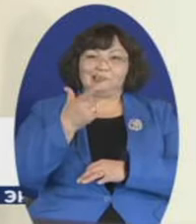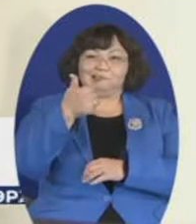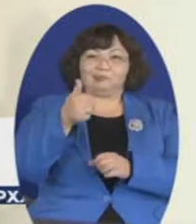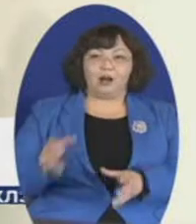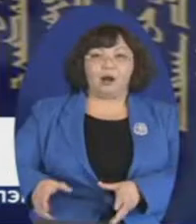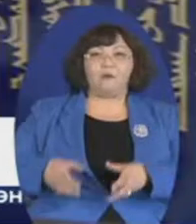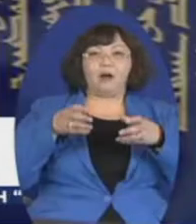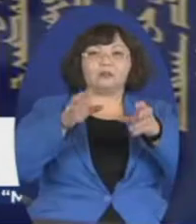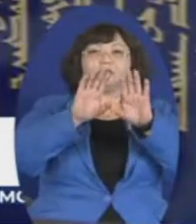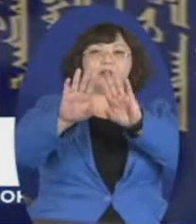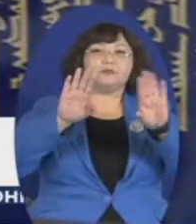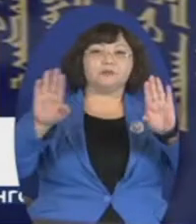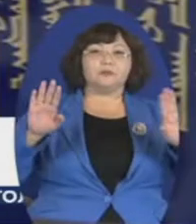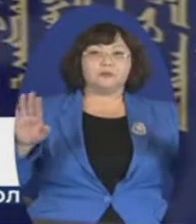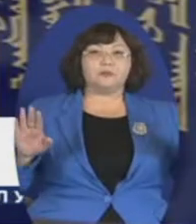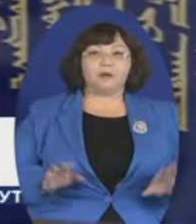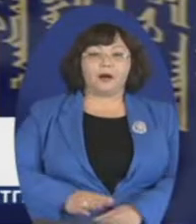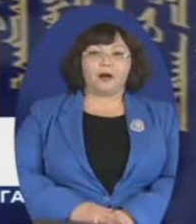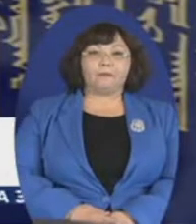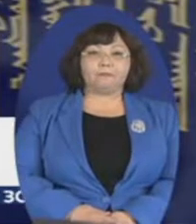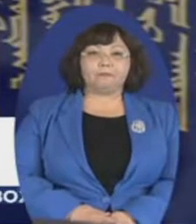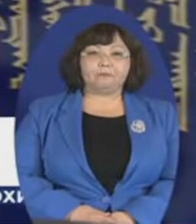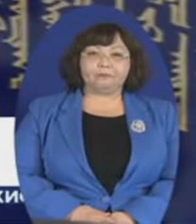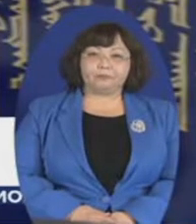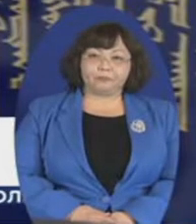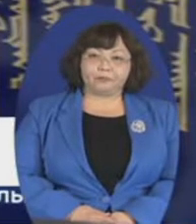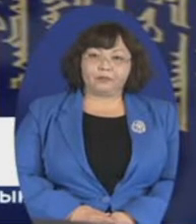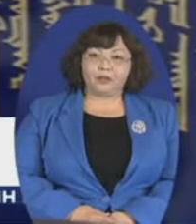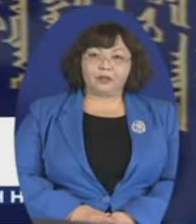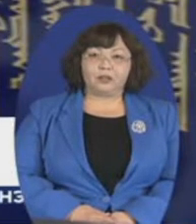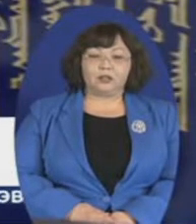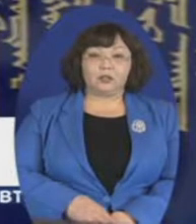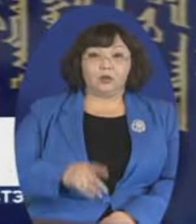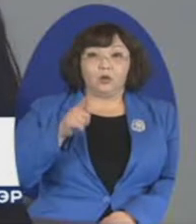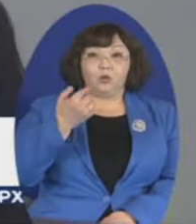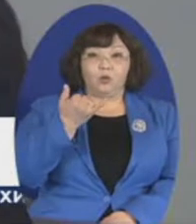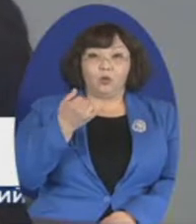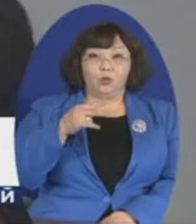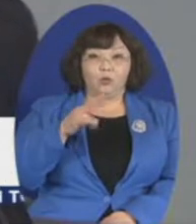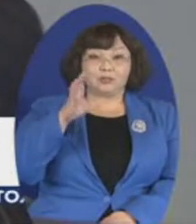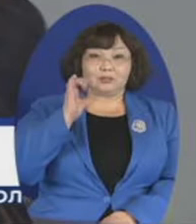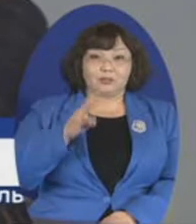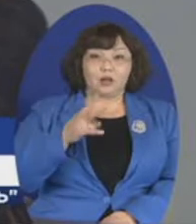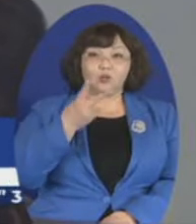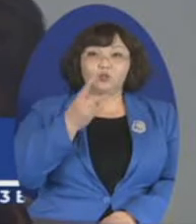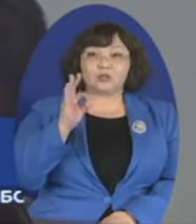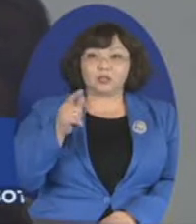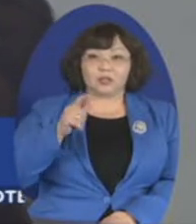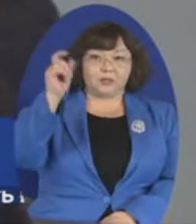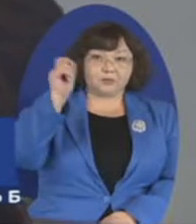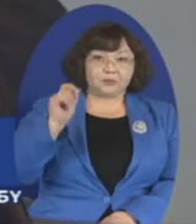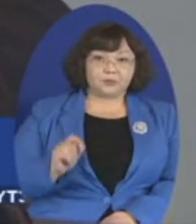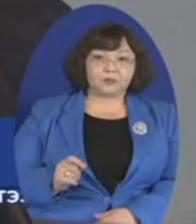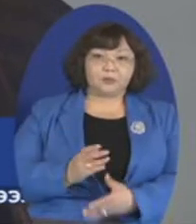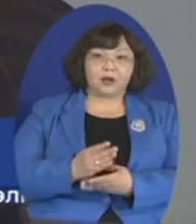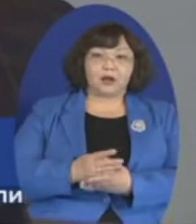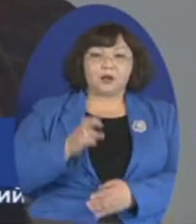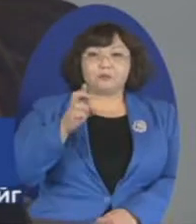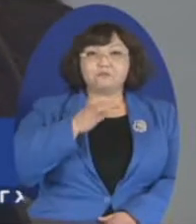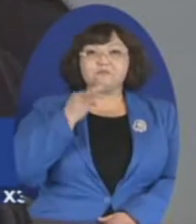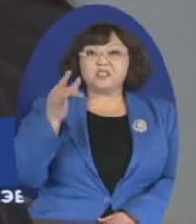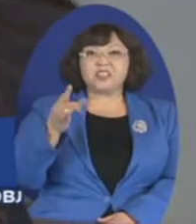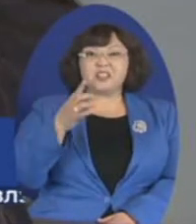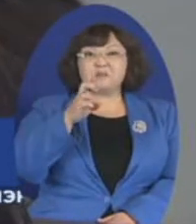дэлгэжээ. Энэ бүтээлийн тухайд гэх юм бол хулсан үзгээр бичсэн бүтээл. Хулсан үзгийн бичвэр гэдэг нь болохоор биерийн бичвэрээс